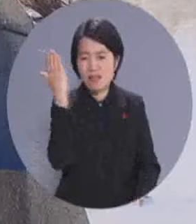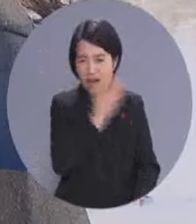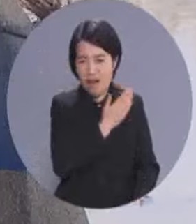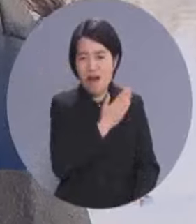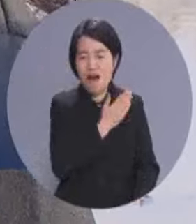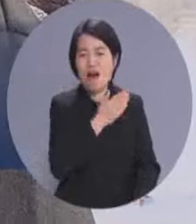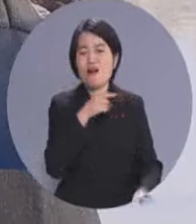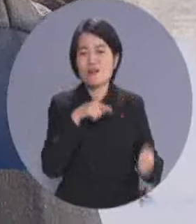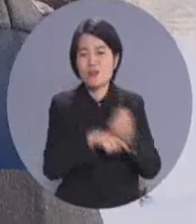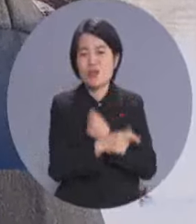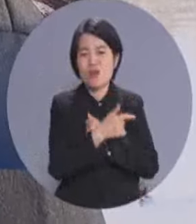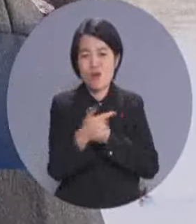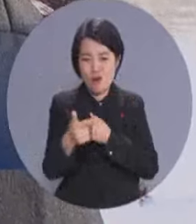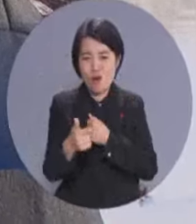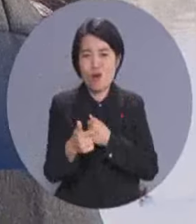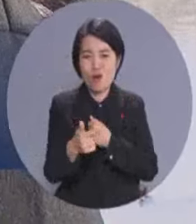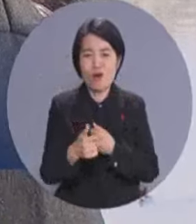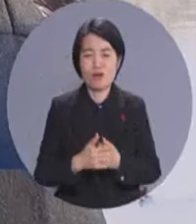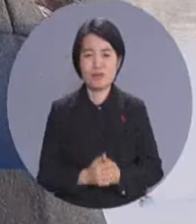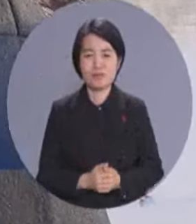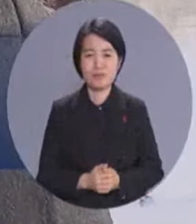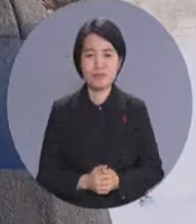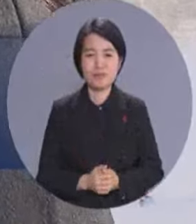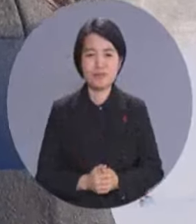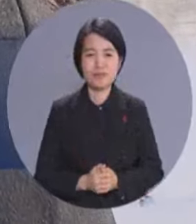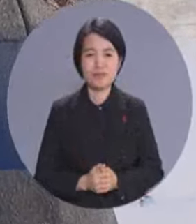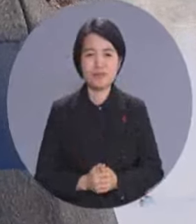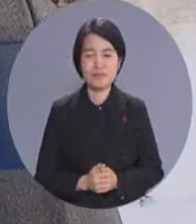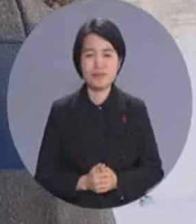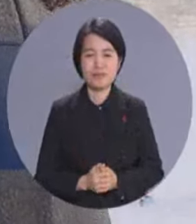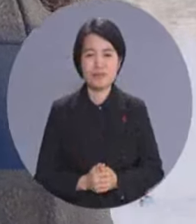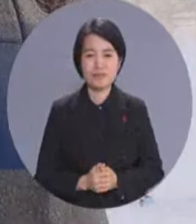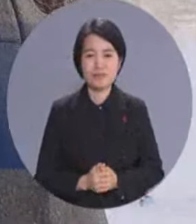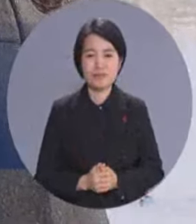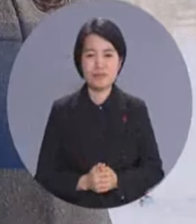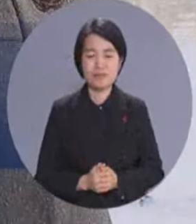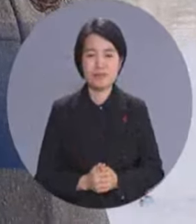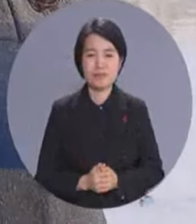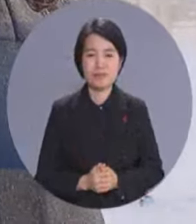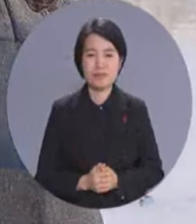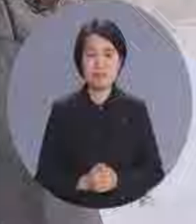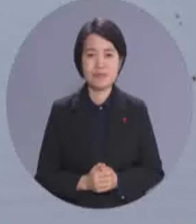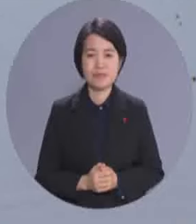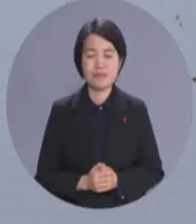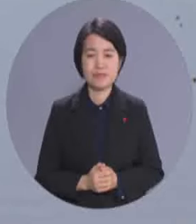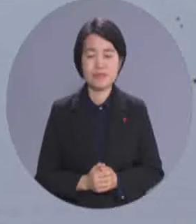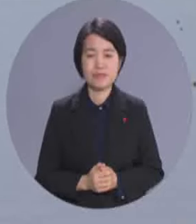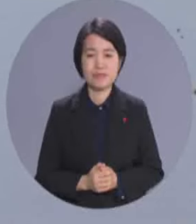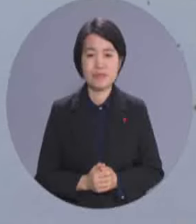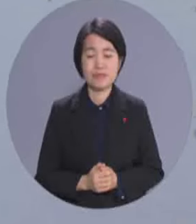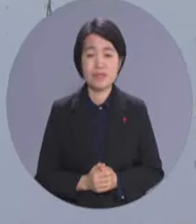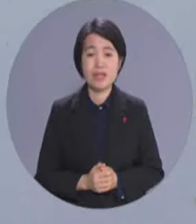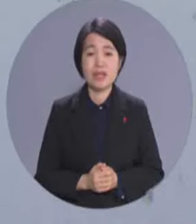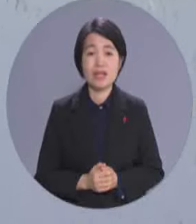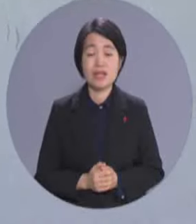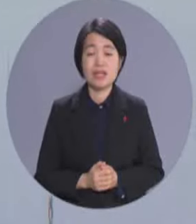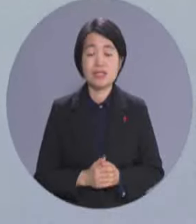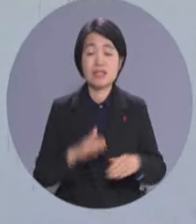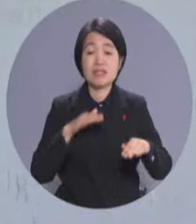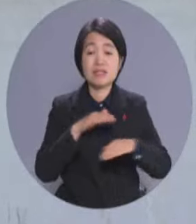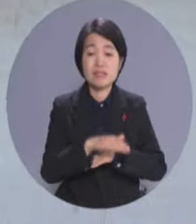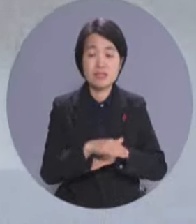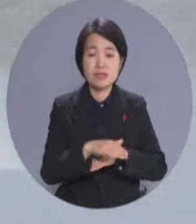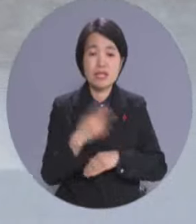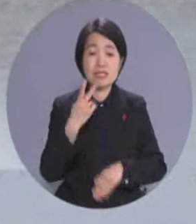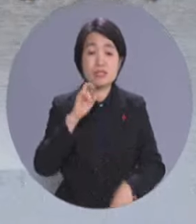있어서 그런 부분에서는 되게 큰 상징적인 의미를 갖는다고 저는 생각하고 있습니다. 시는 이 같은 방식으로